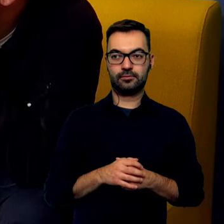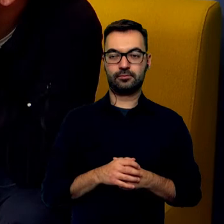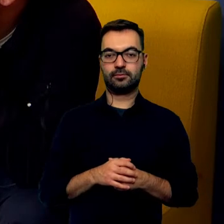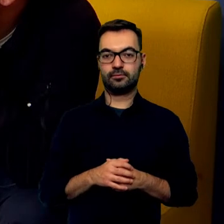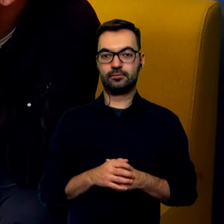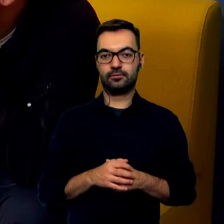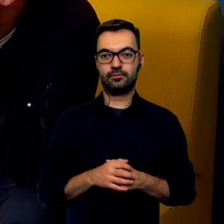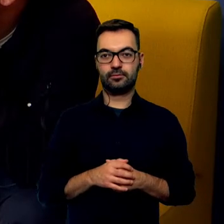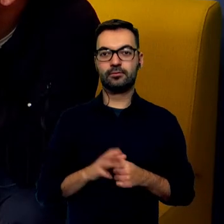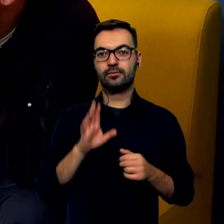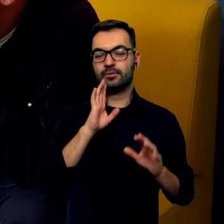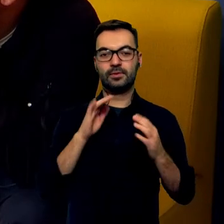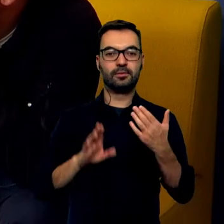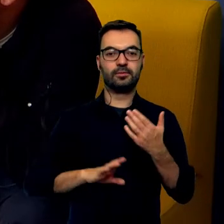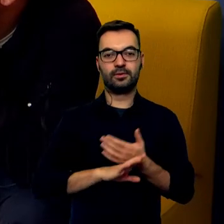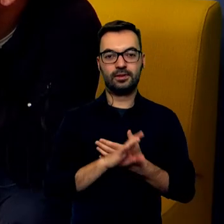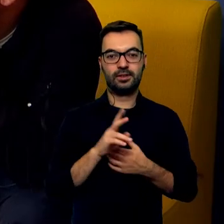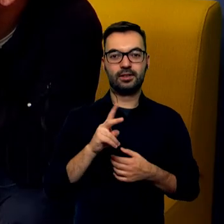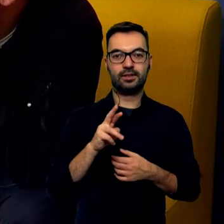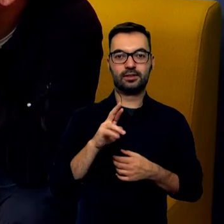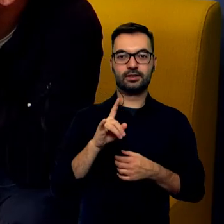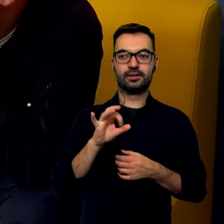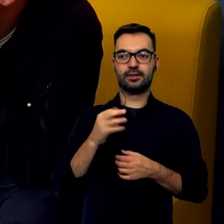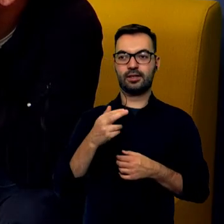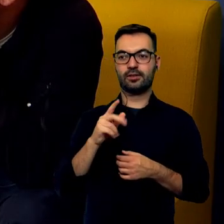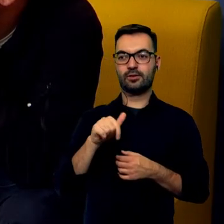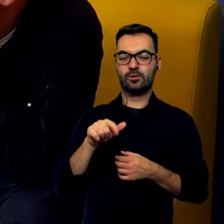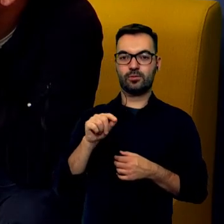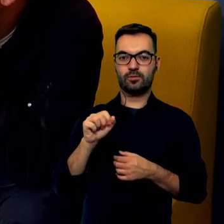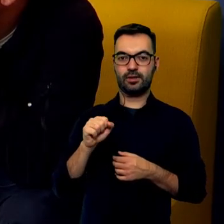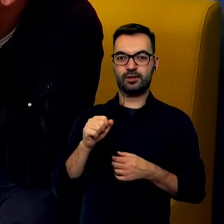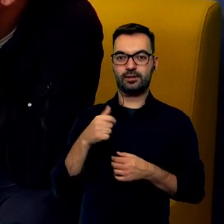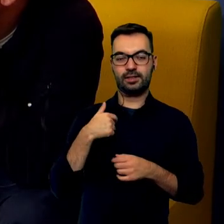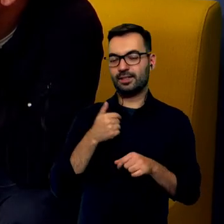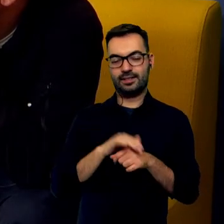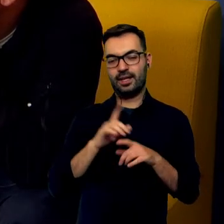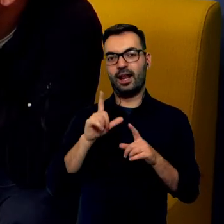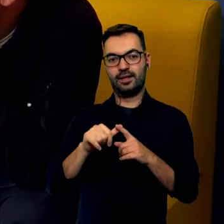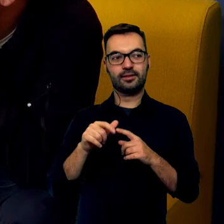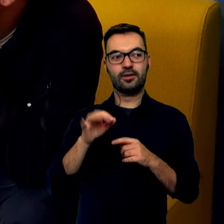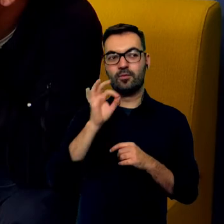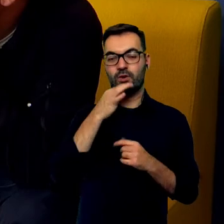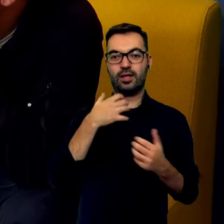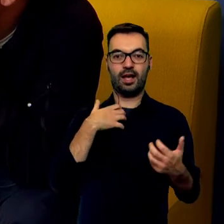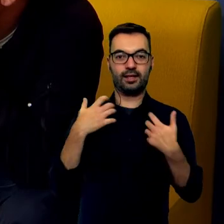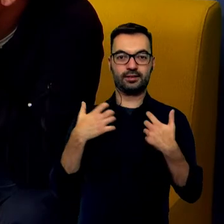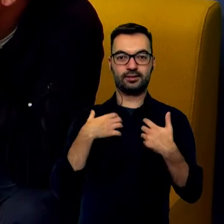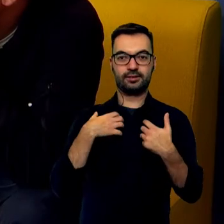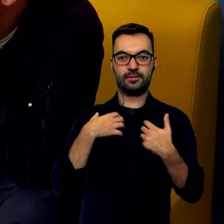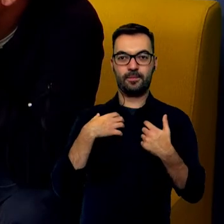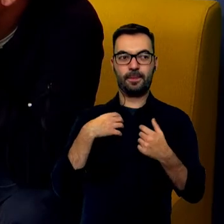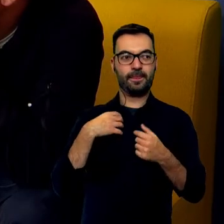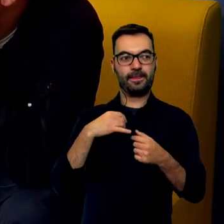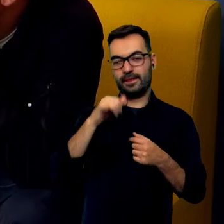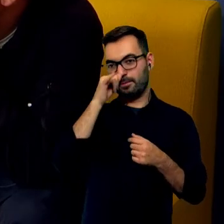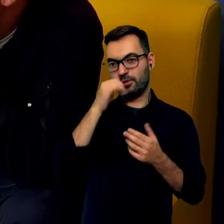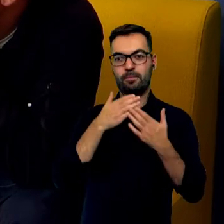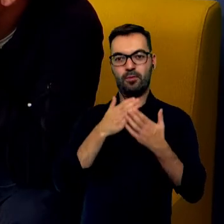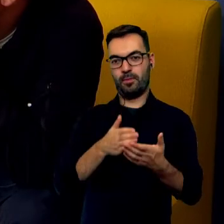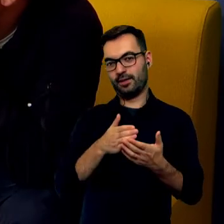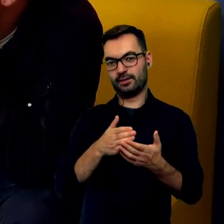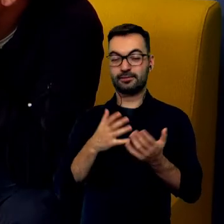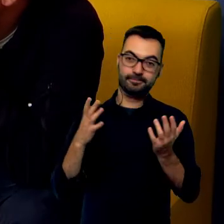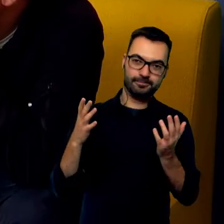w pewnym przedstawieniu Krystiana Lupy nie do końca się z tym zgadzam, ale że młodym artystom w pewnym sensie nie powinno się pomagać,